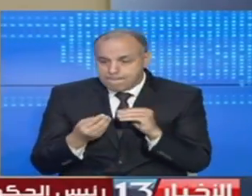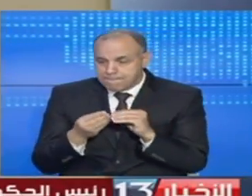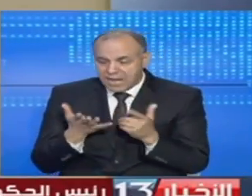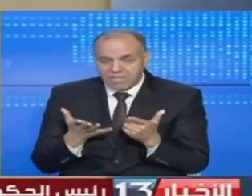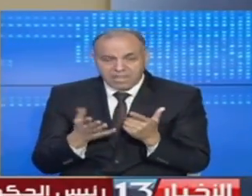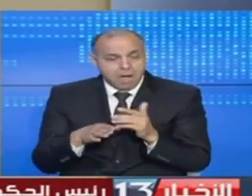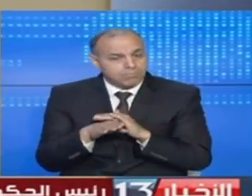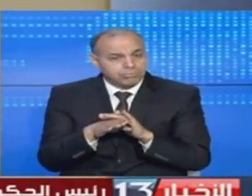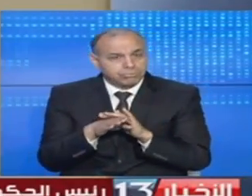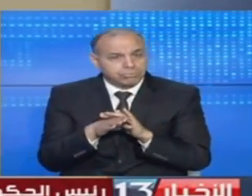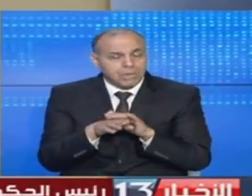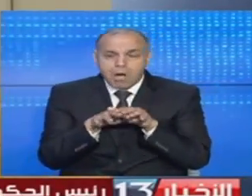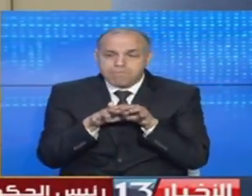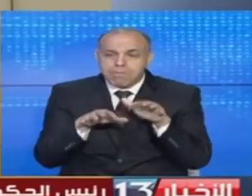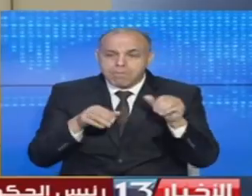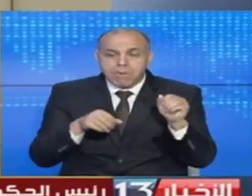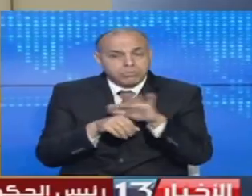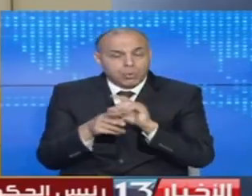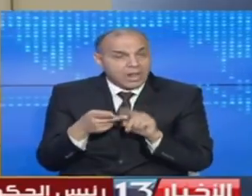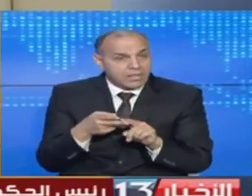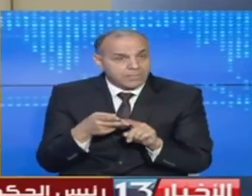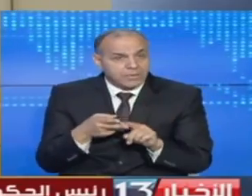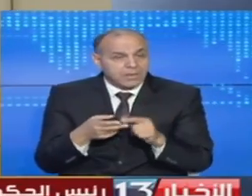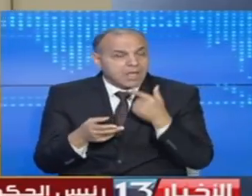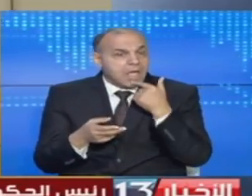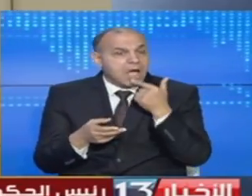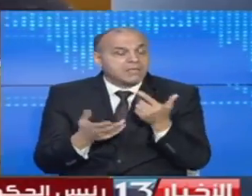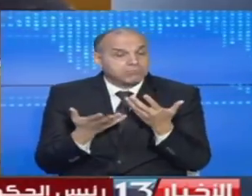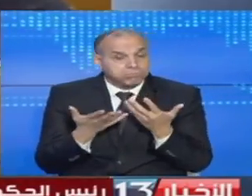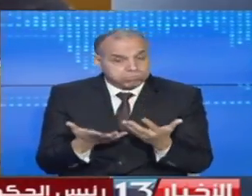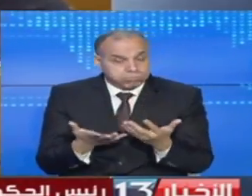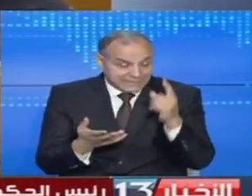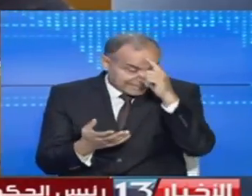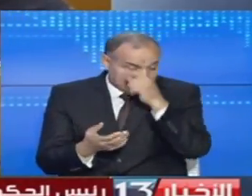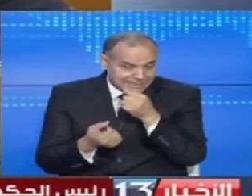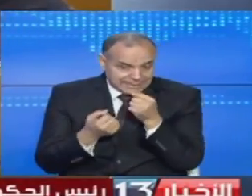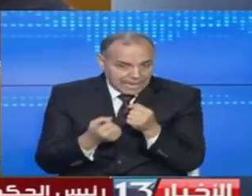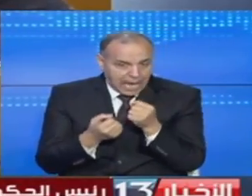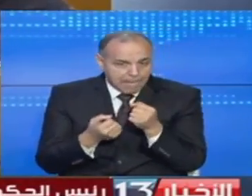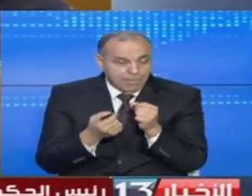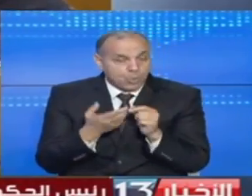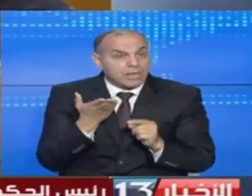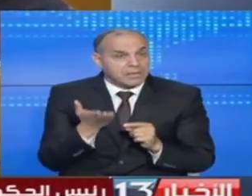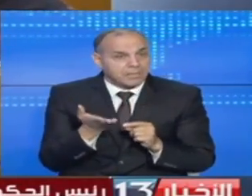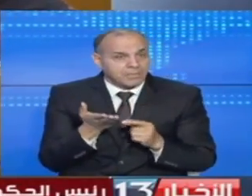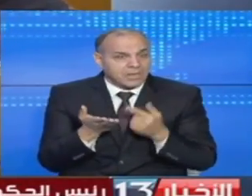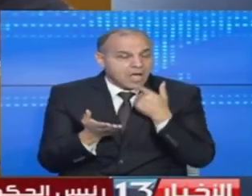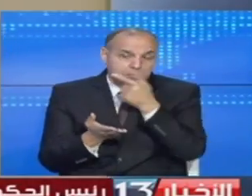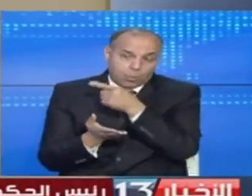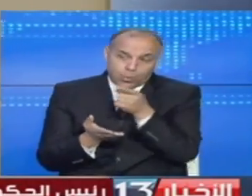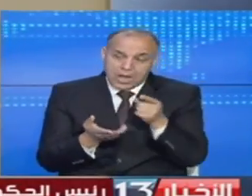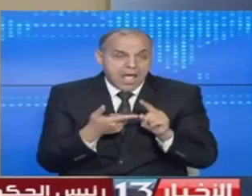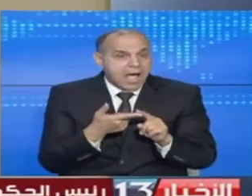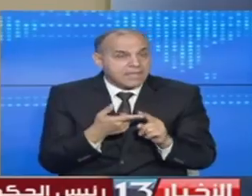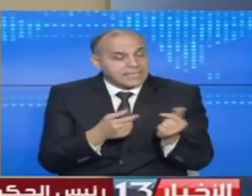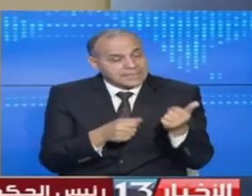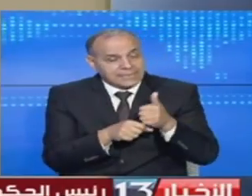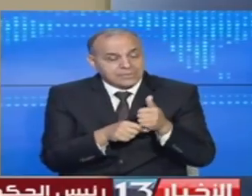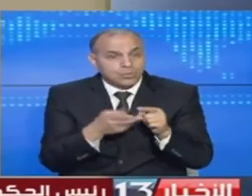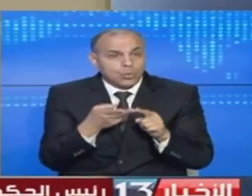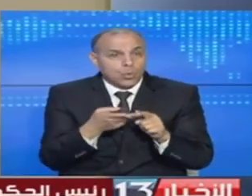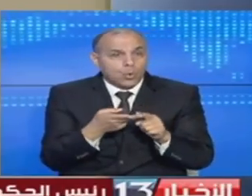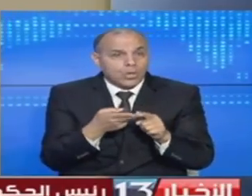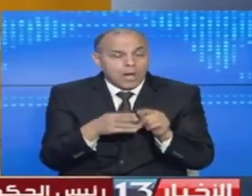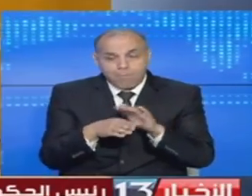في علاقه ب ان تشارك وفي تسعه عشر بانه صعب وصعب جدا معلنا انه وتاسيسا على